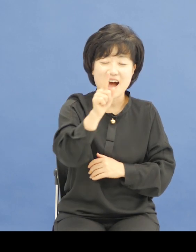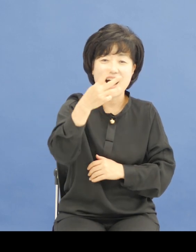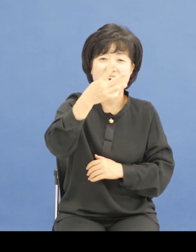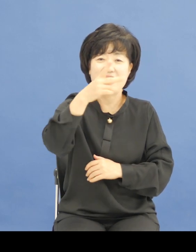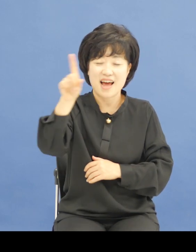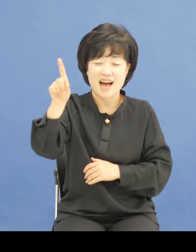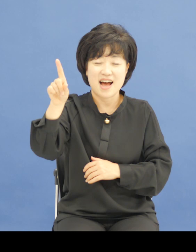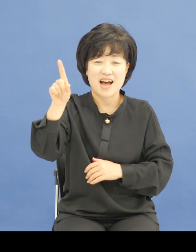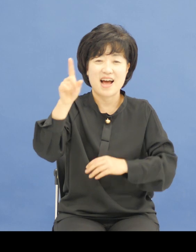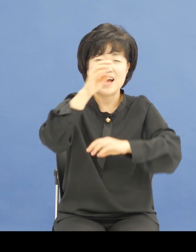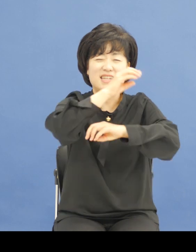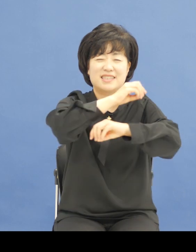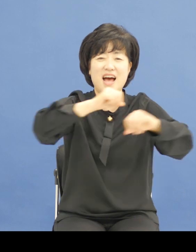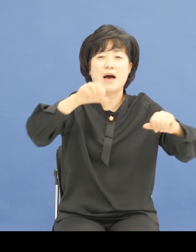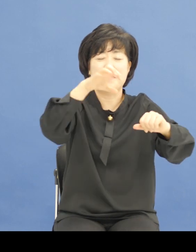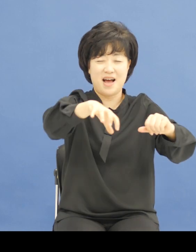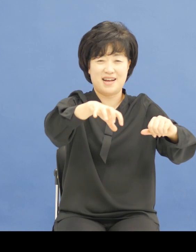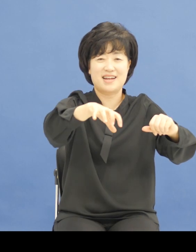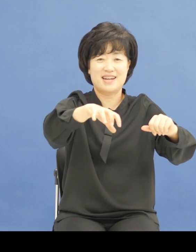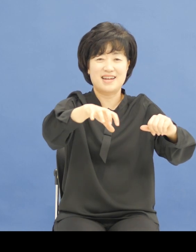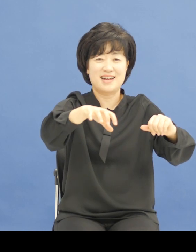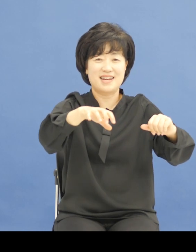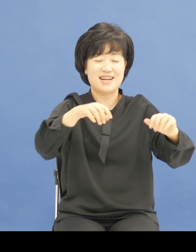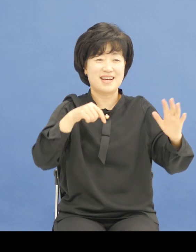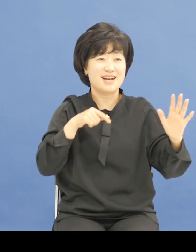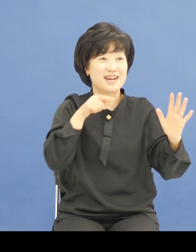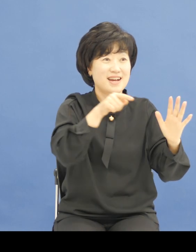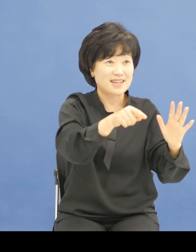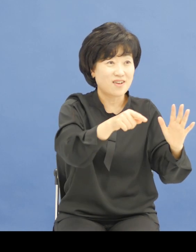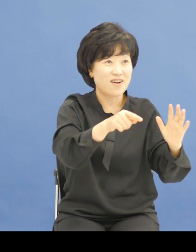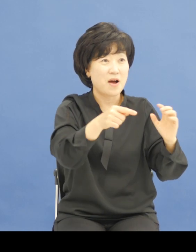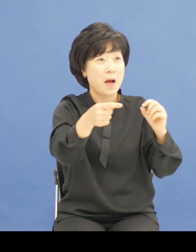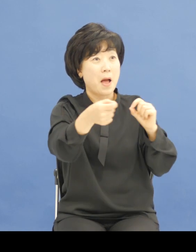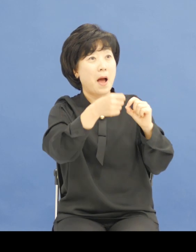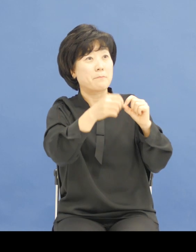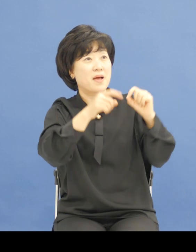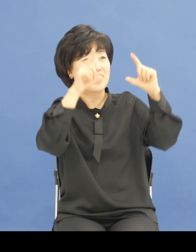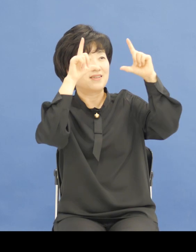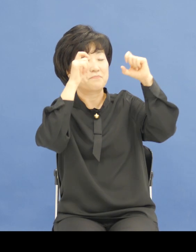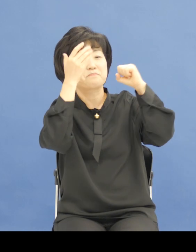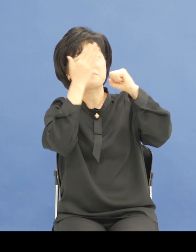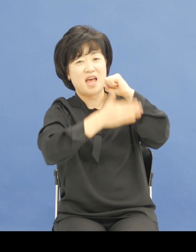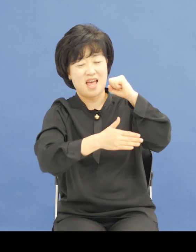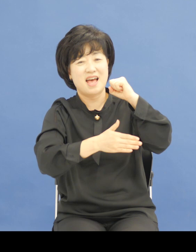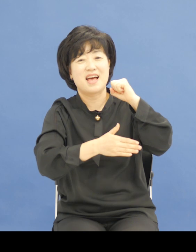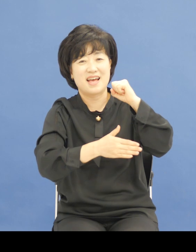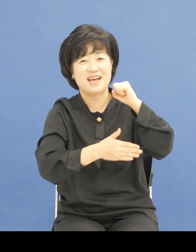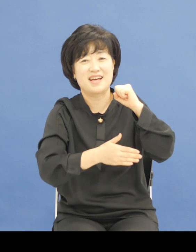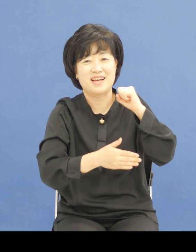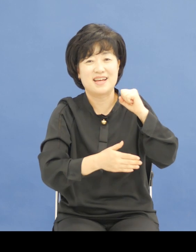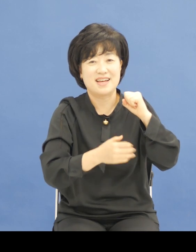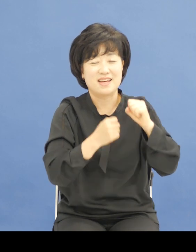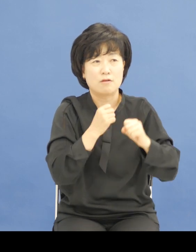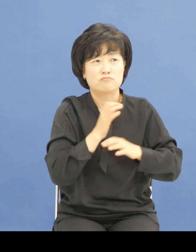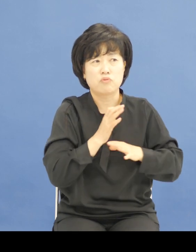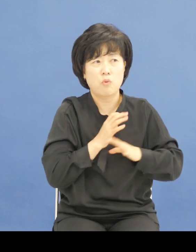앞에 가자지군가 하는데 앞에서 네. 사진 찍고 사진만 찍고 네. 무서워서 못 가고